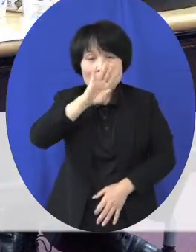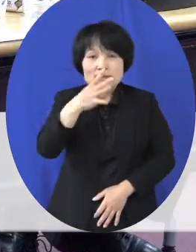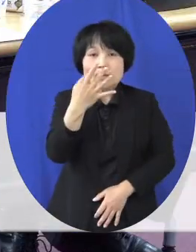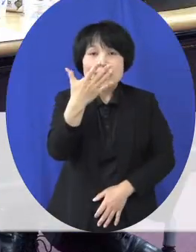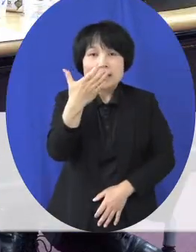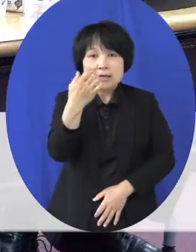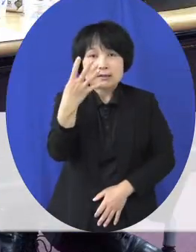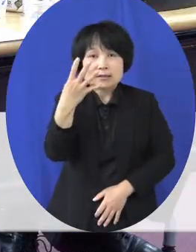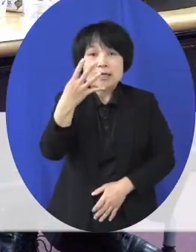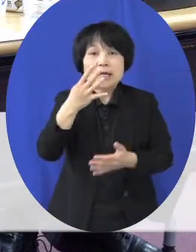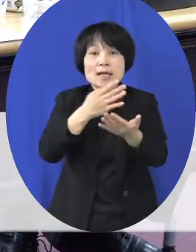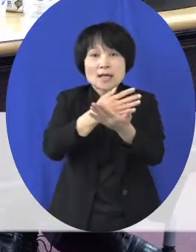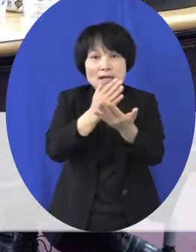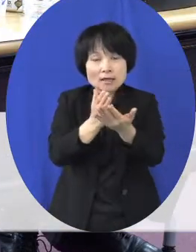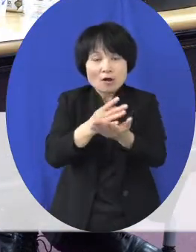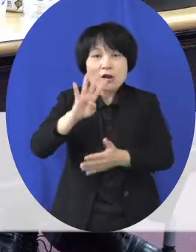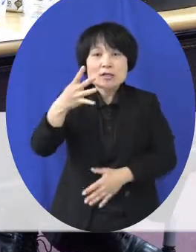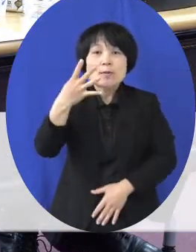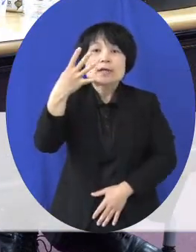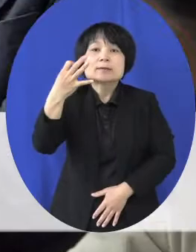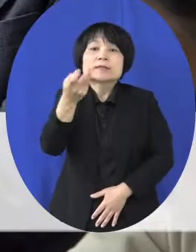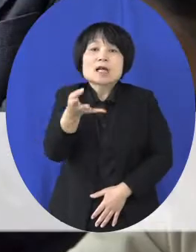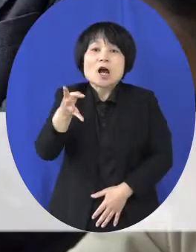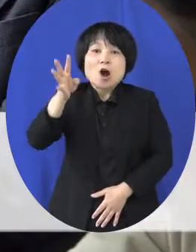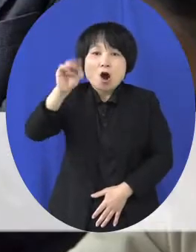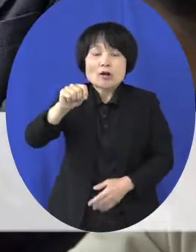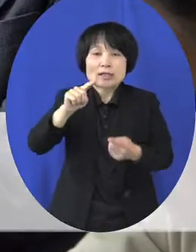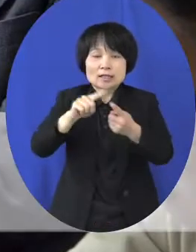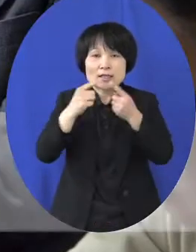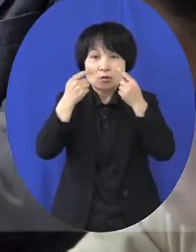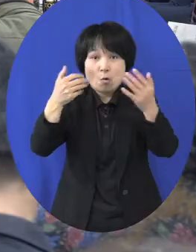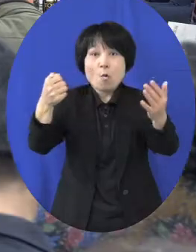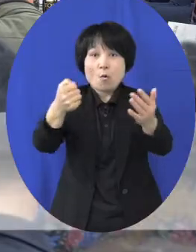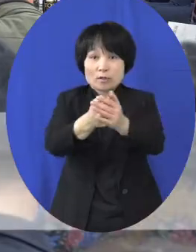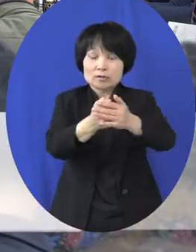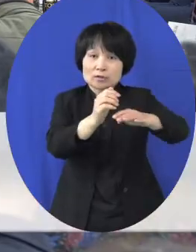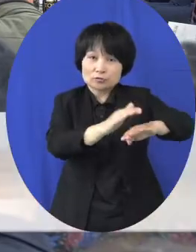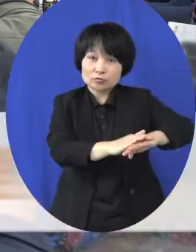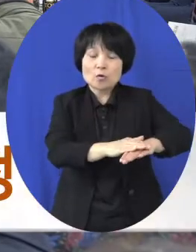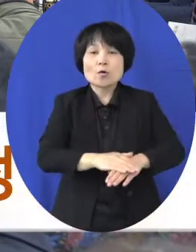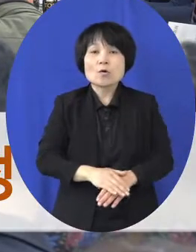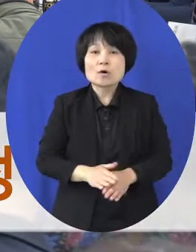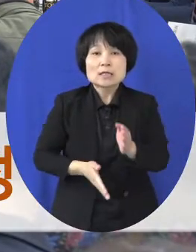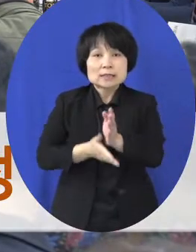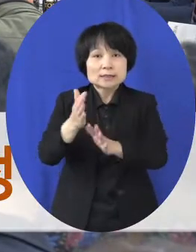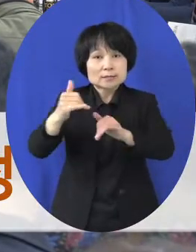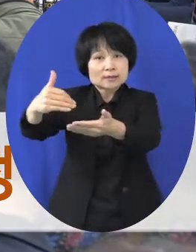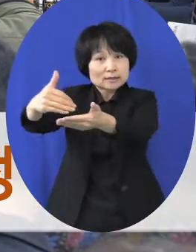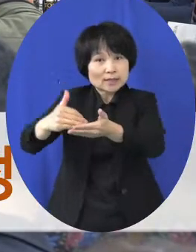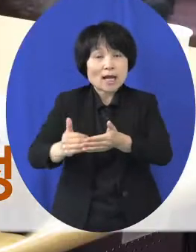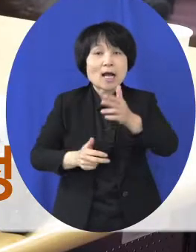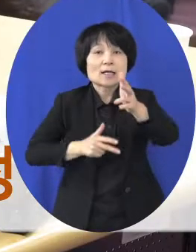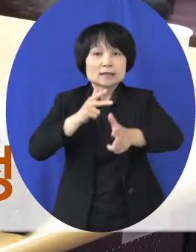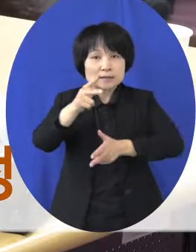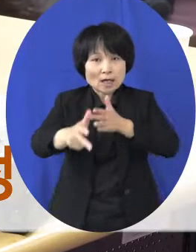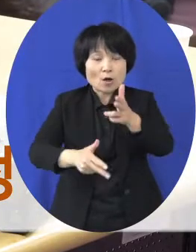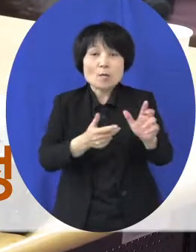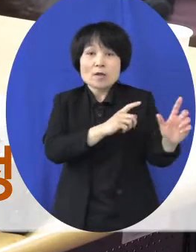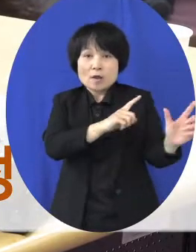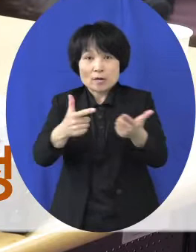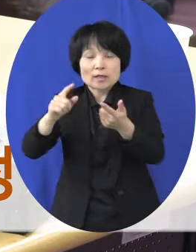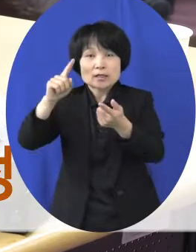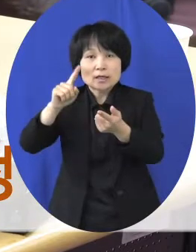494건, 414억 원의 사업을 확정 의결했는데요. 시민제안 사업 공모와 지역위원회의 심사를